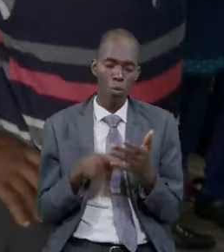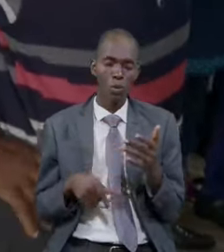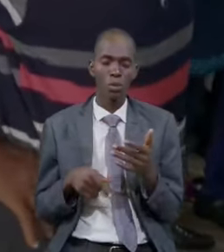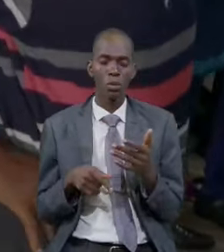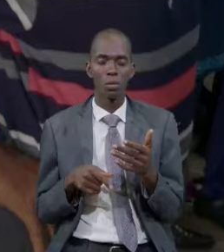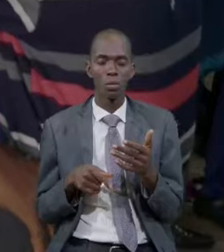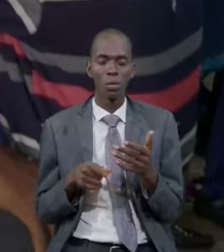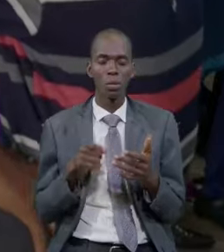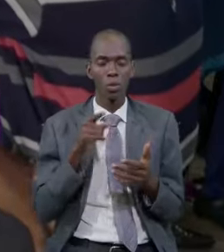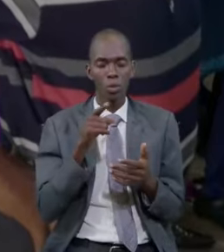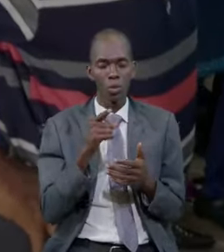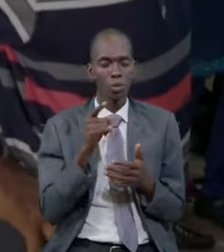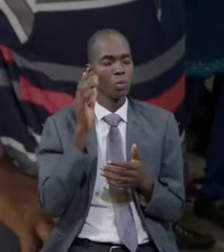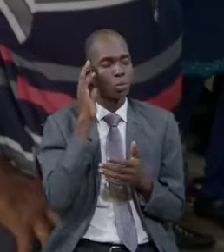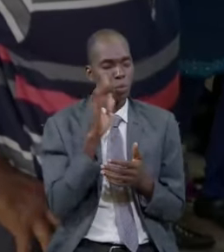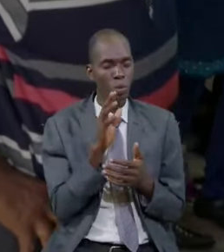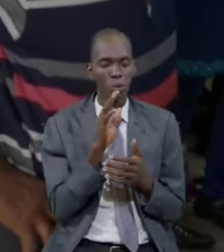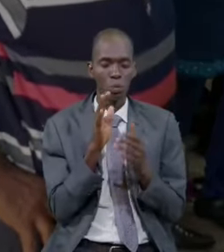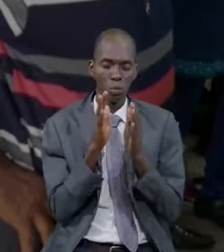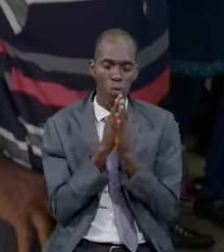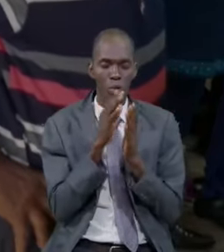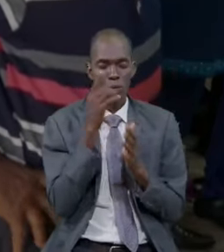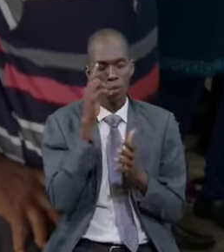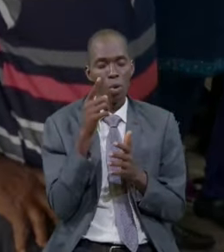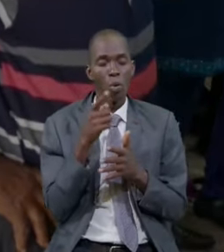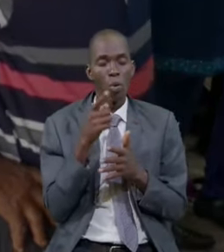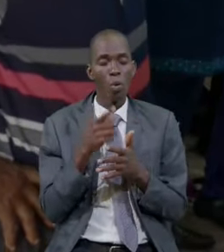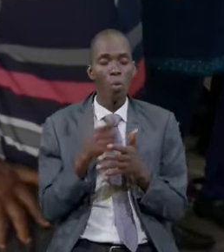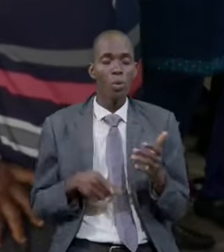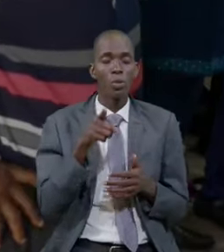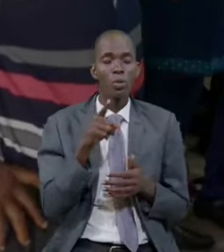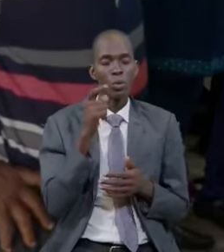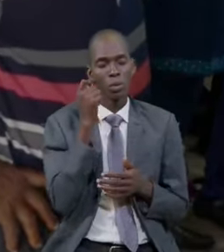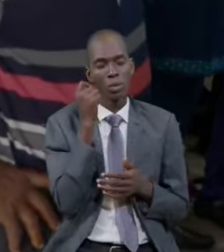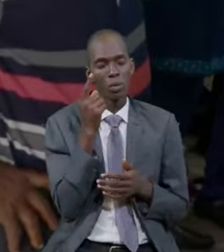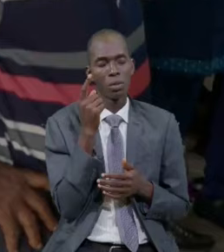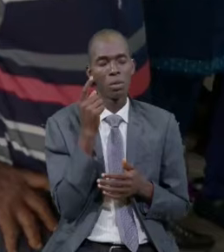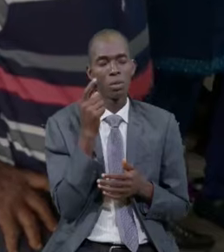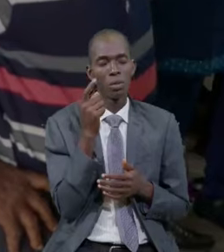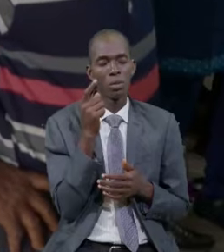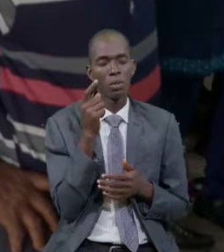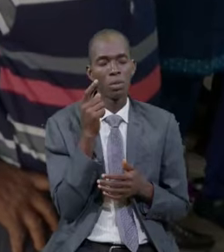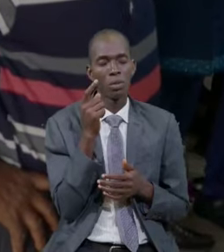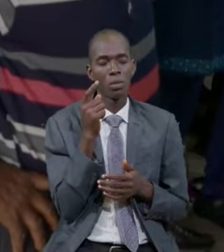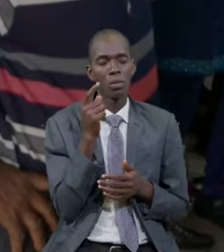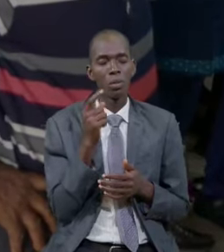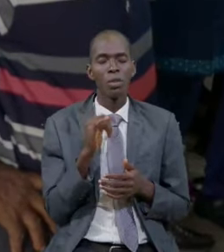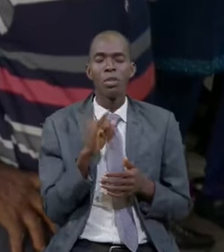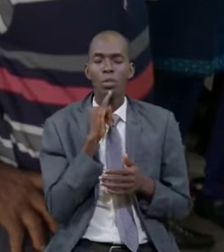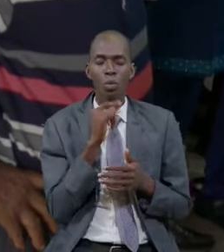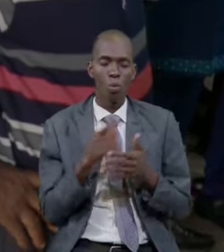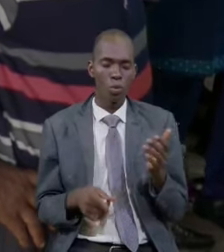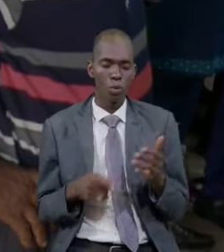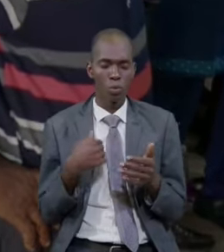c'est ce que tu appliques. Ce que tu comprends, c'est ce pourquoi tu pries.